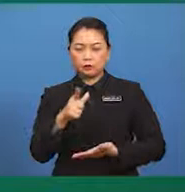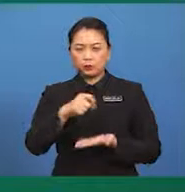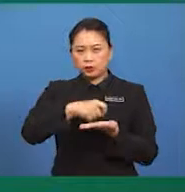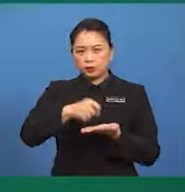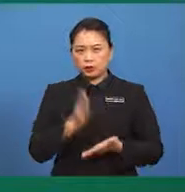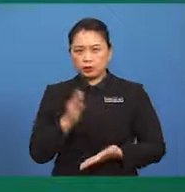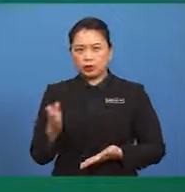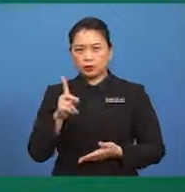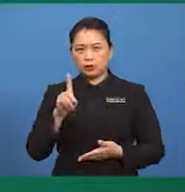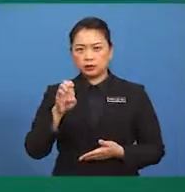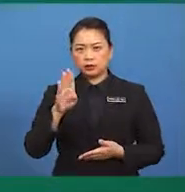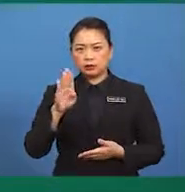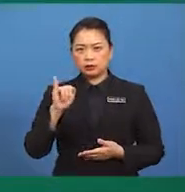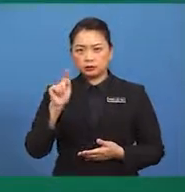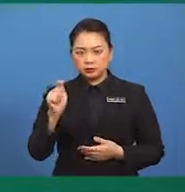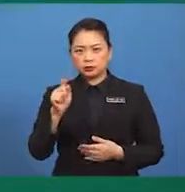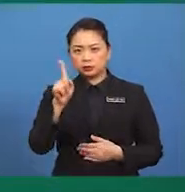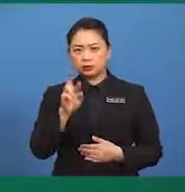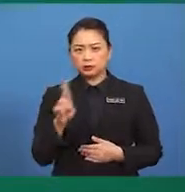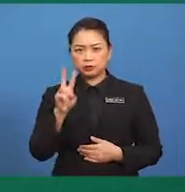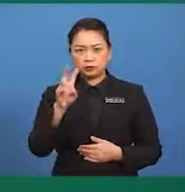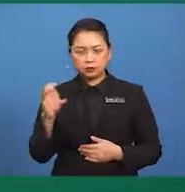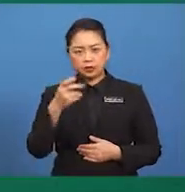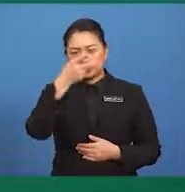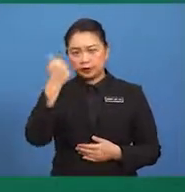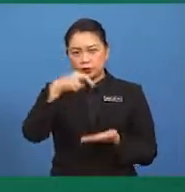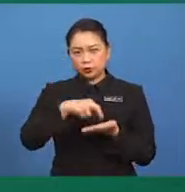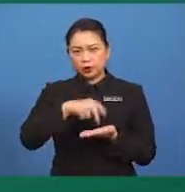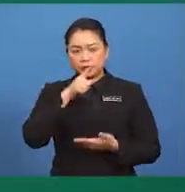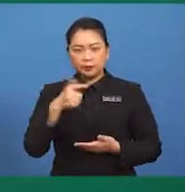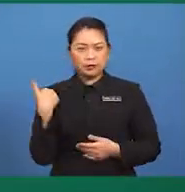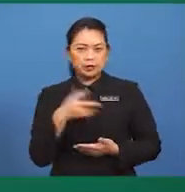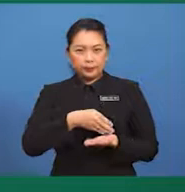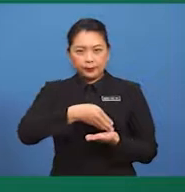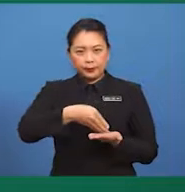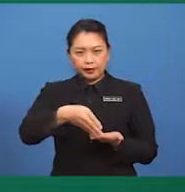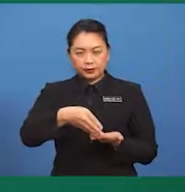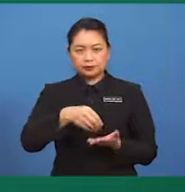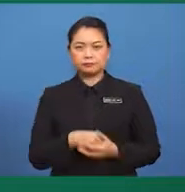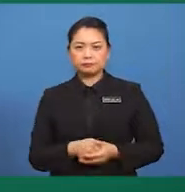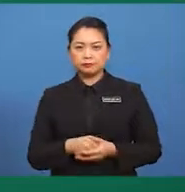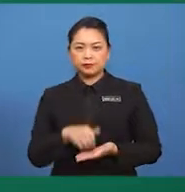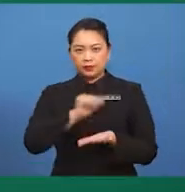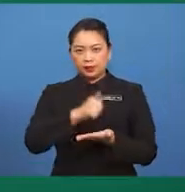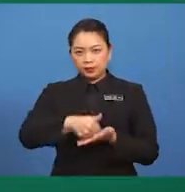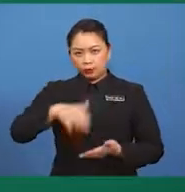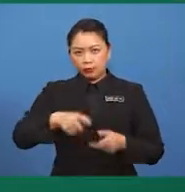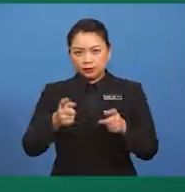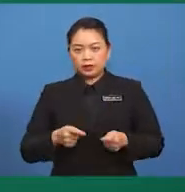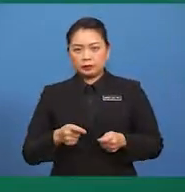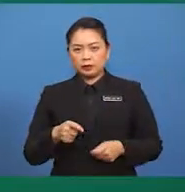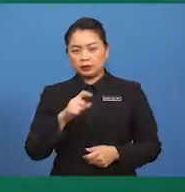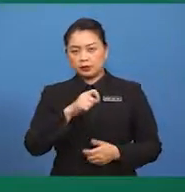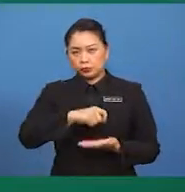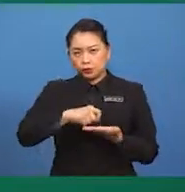sebelah debit RM1,200 kerana hutang lapuk ialah belanja. Akaun belum terima dicatat sebelah debit